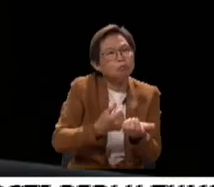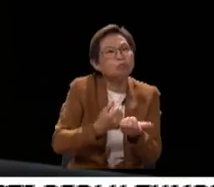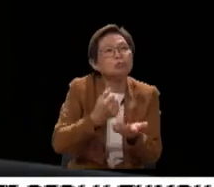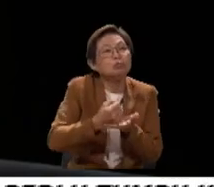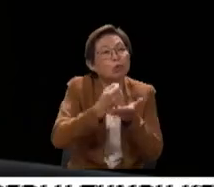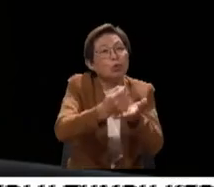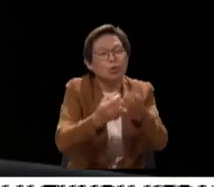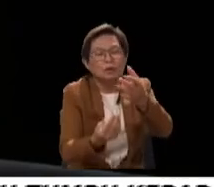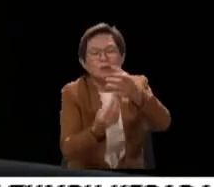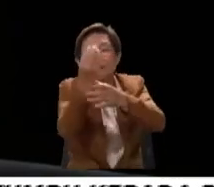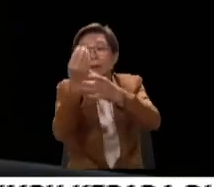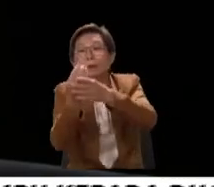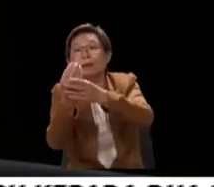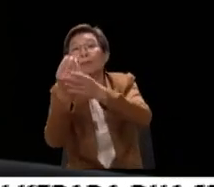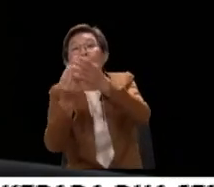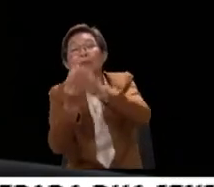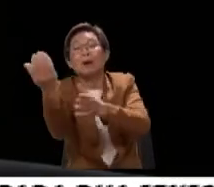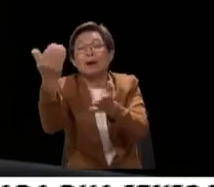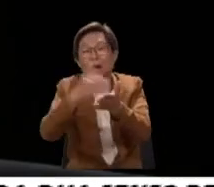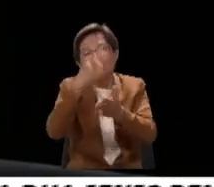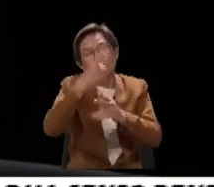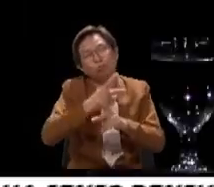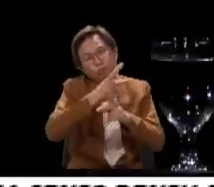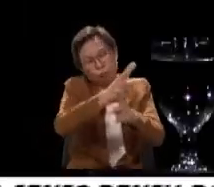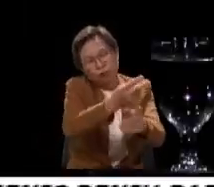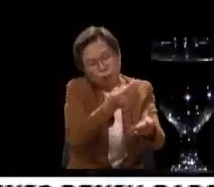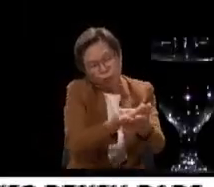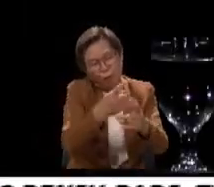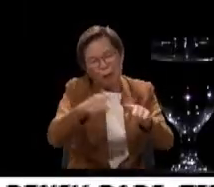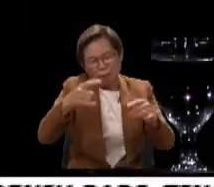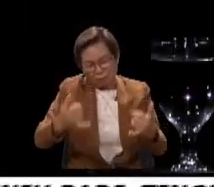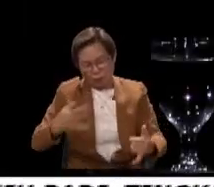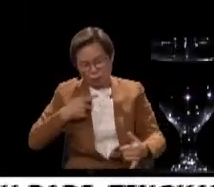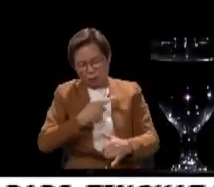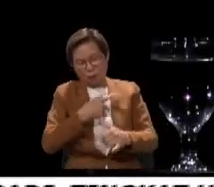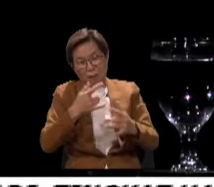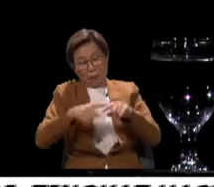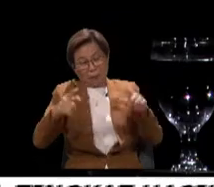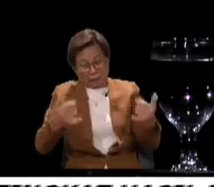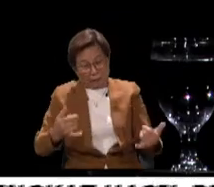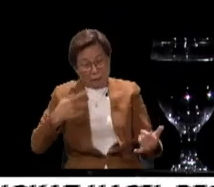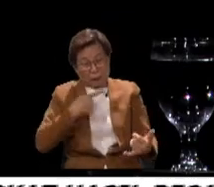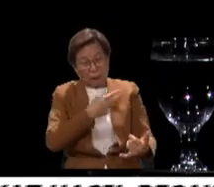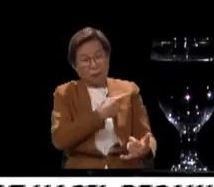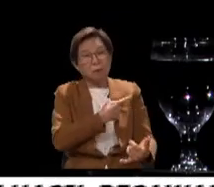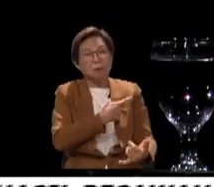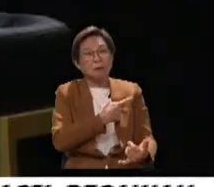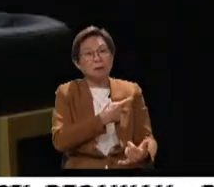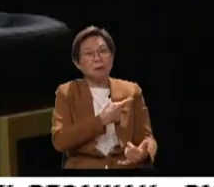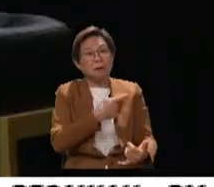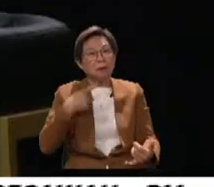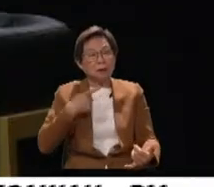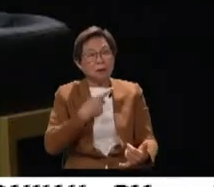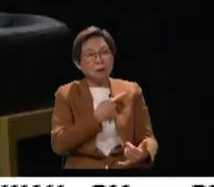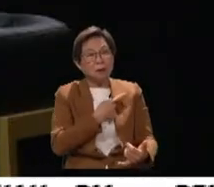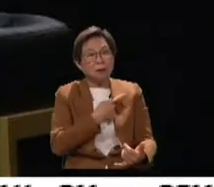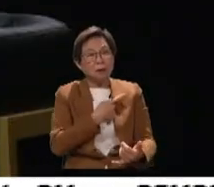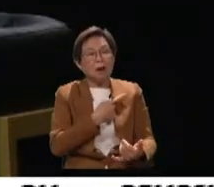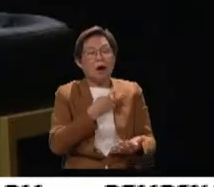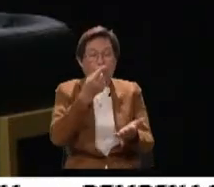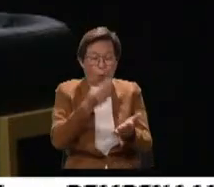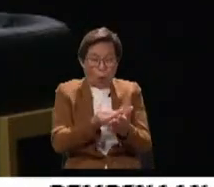bentuk pinjaman Tapi kali ini insya-allah kita akan teruskan darip kita berikan dari Apa bentuk